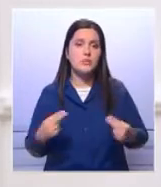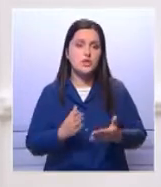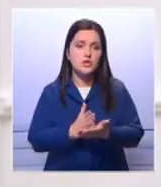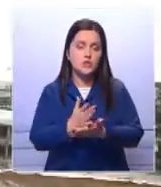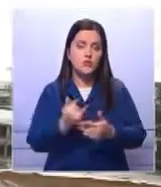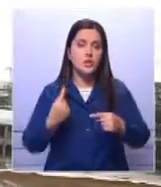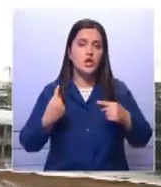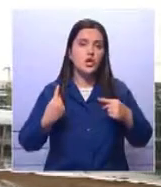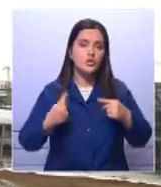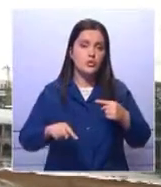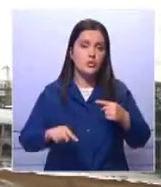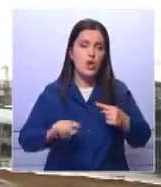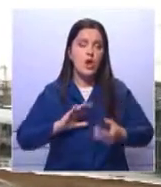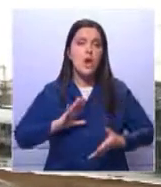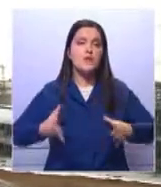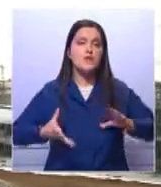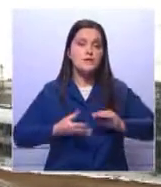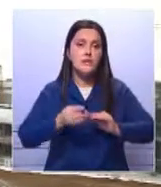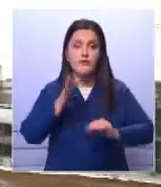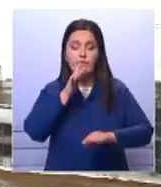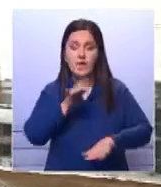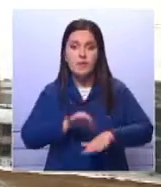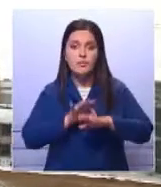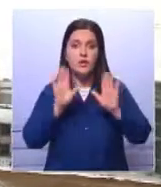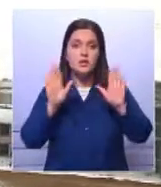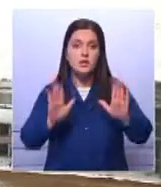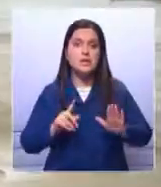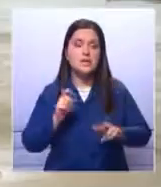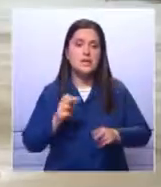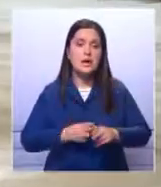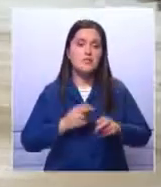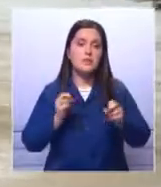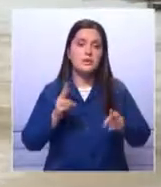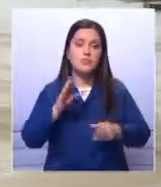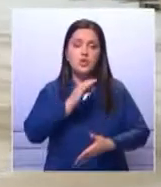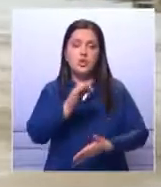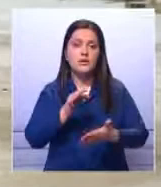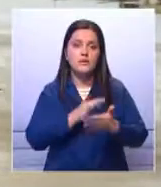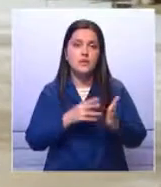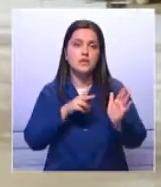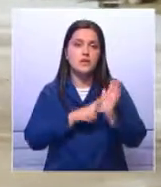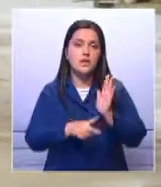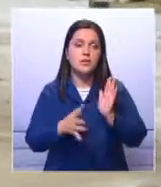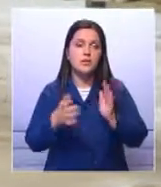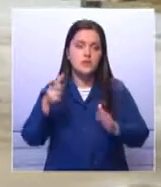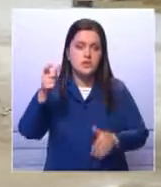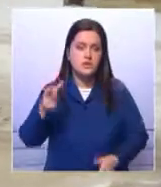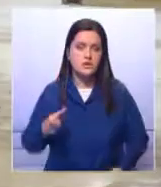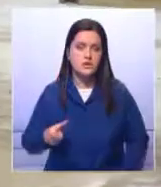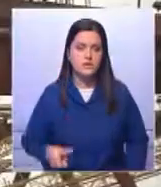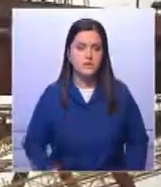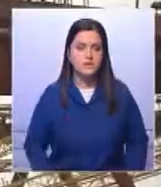полиции, таможенной службе и другое. Всего в период проведения выставки за безопасность будут отвечать